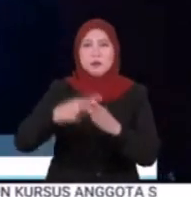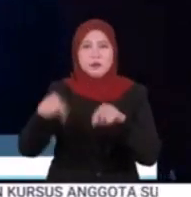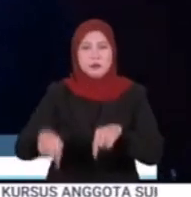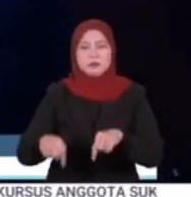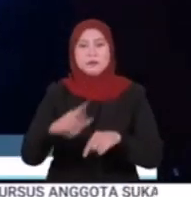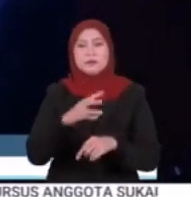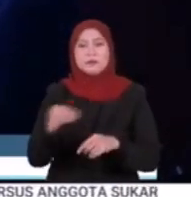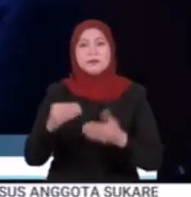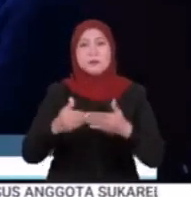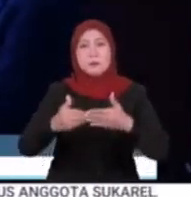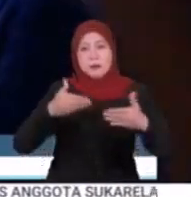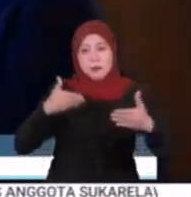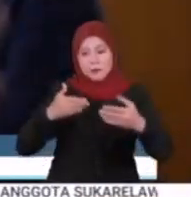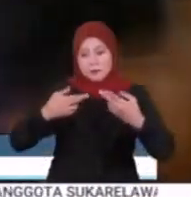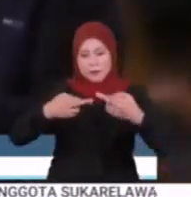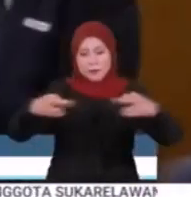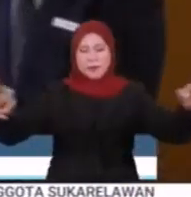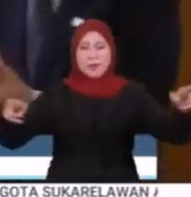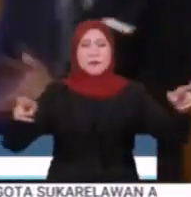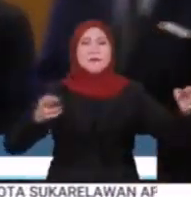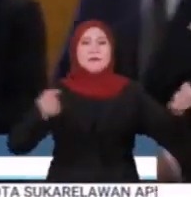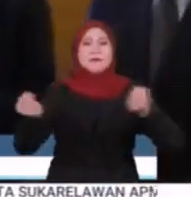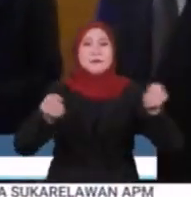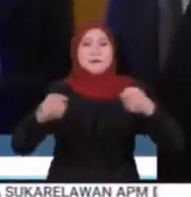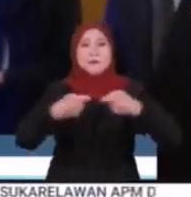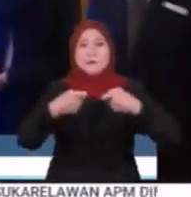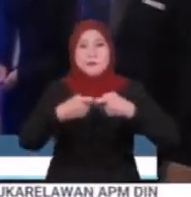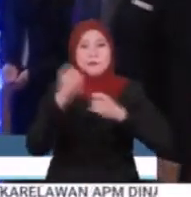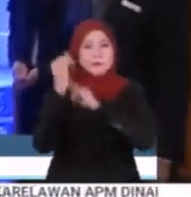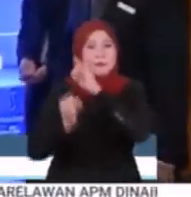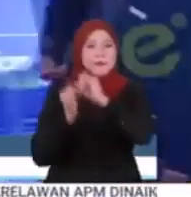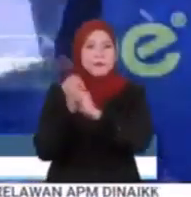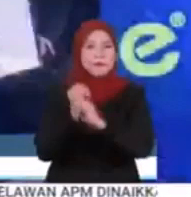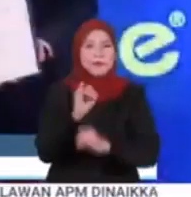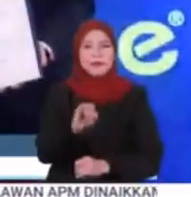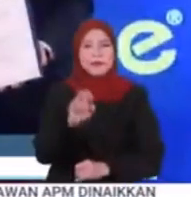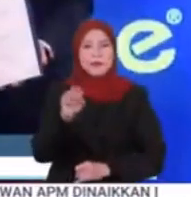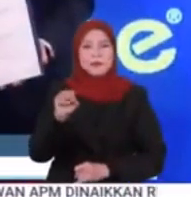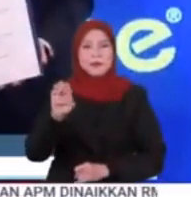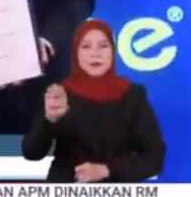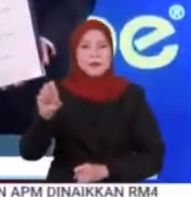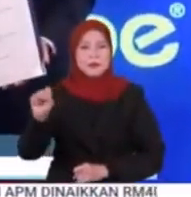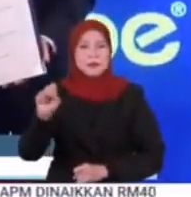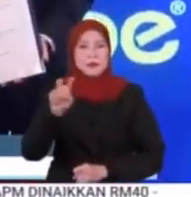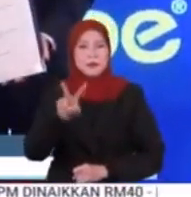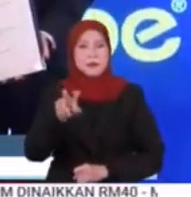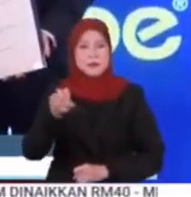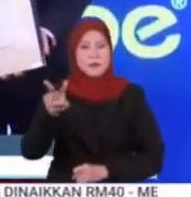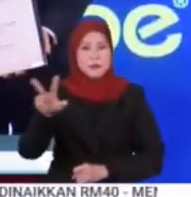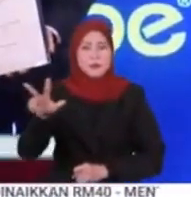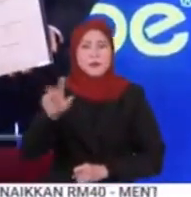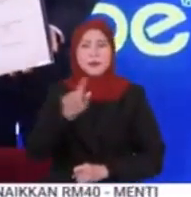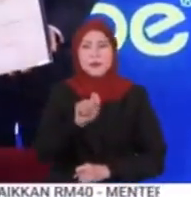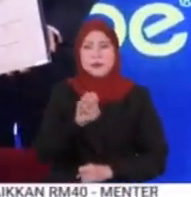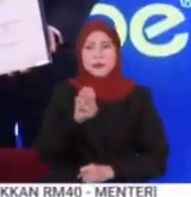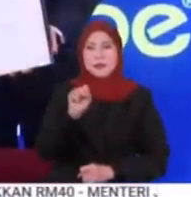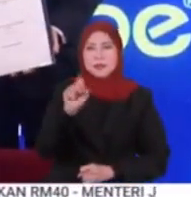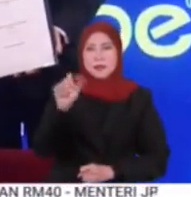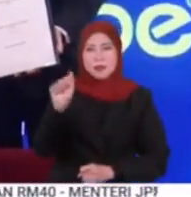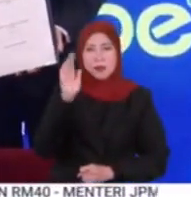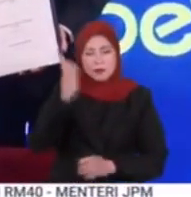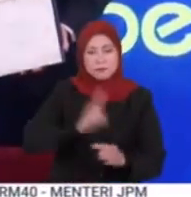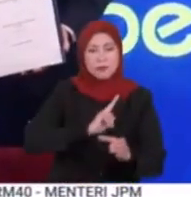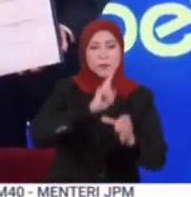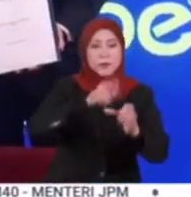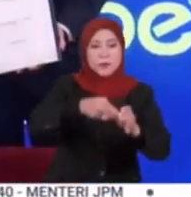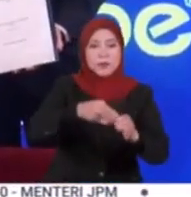pada majlis pra-pelancaran pameran mobiliti elektrik antarabangsa IEMS 2023. Tesla turut akan menyertai